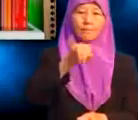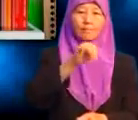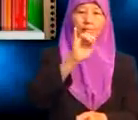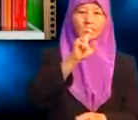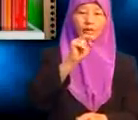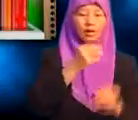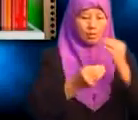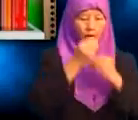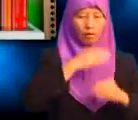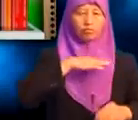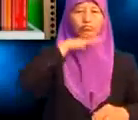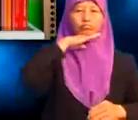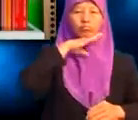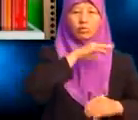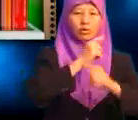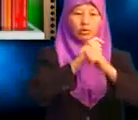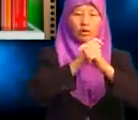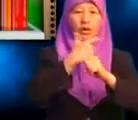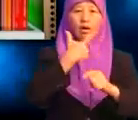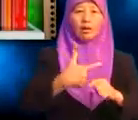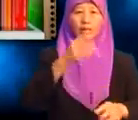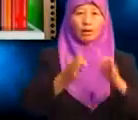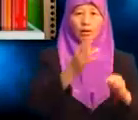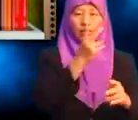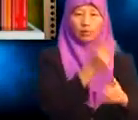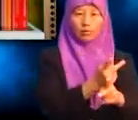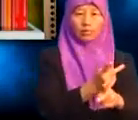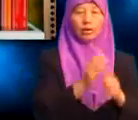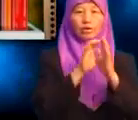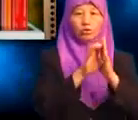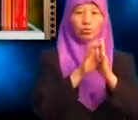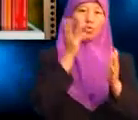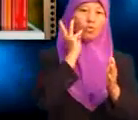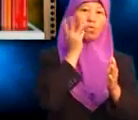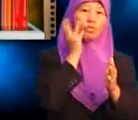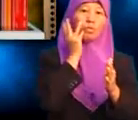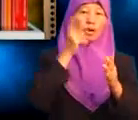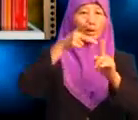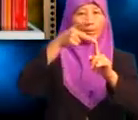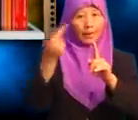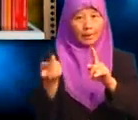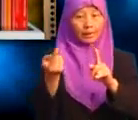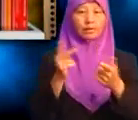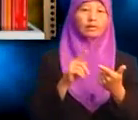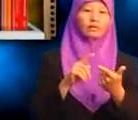mengenyangkan dan tahan lama jika disimpan, seperti padi,